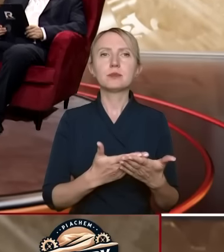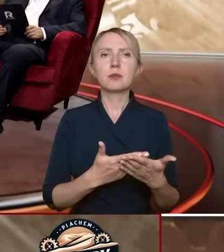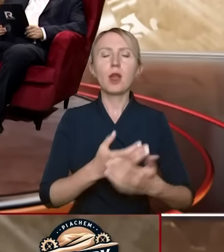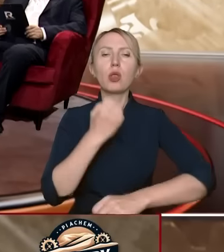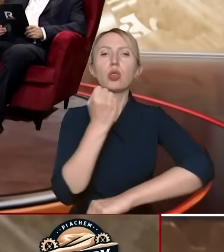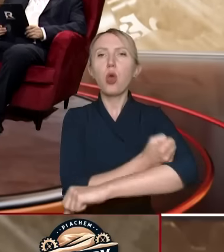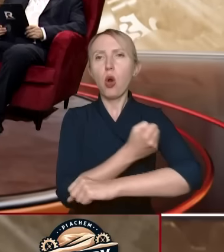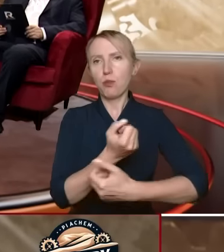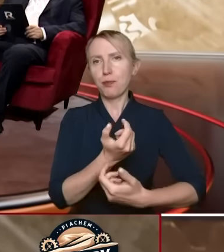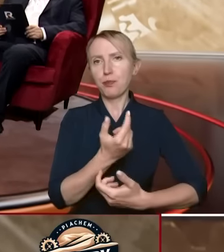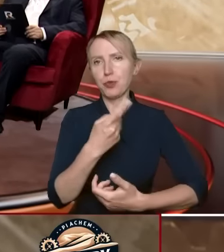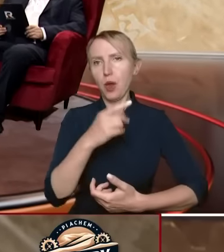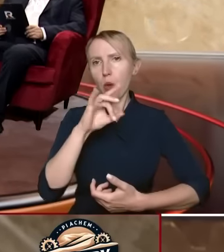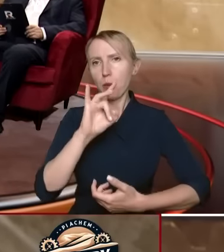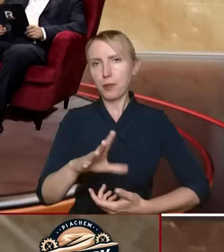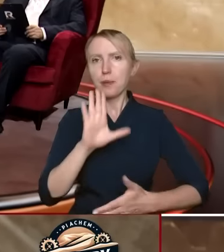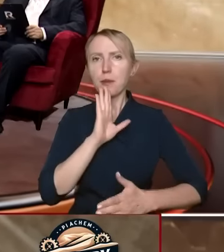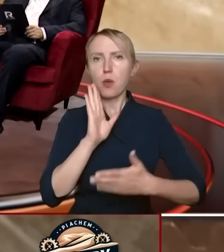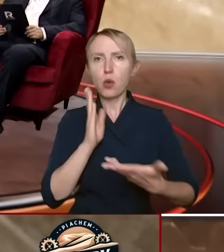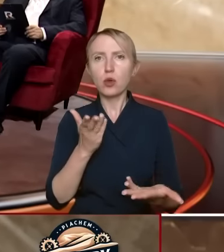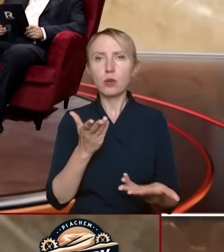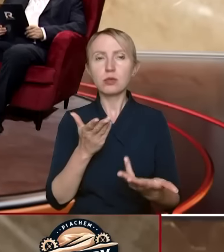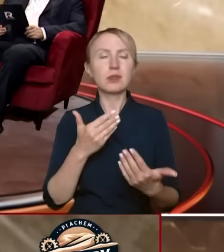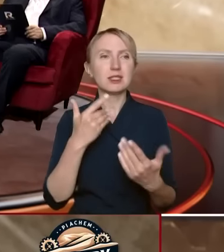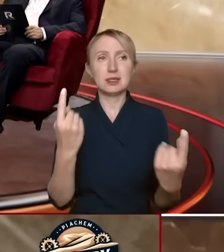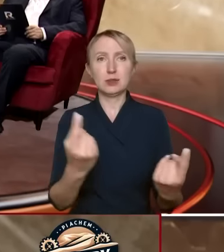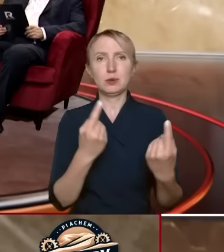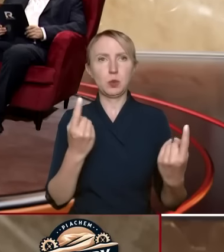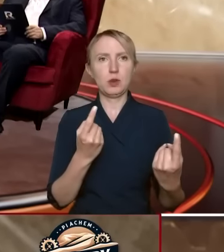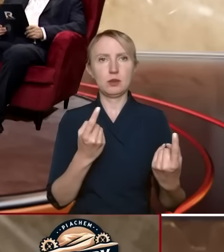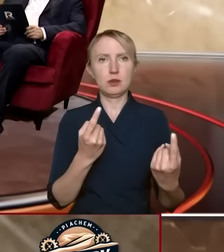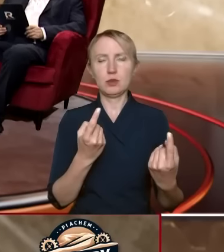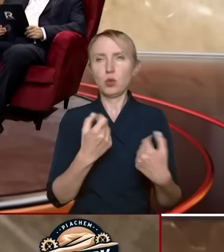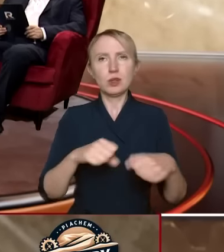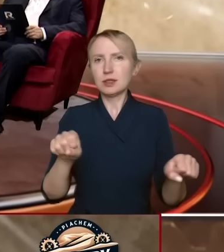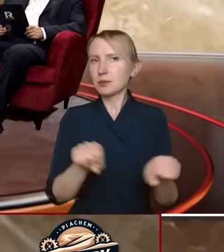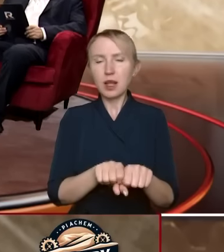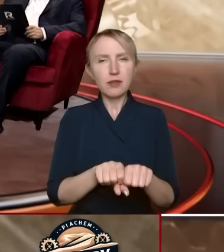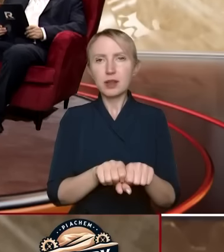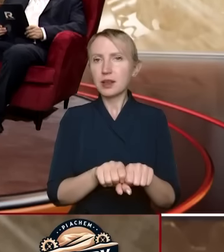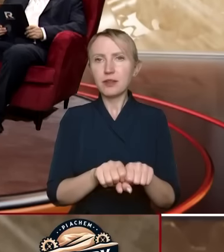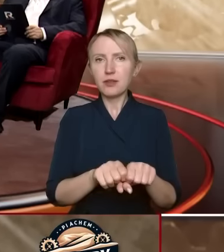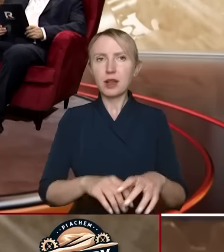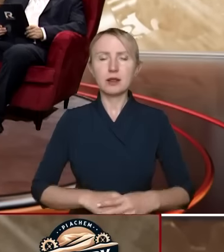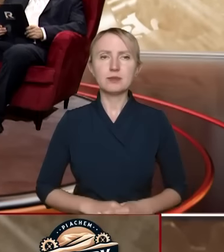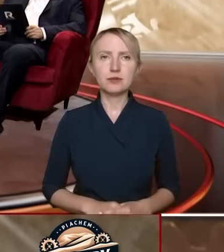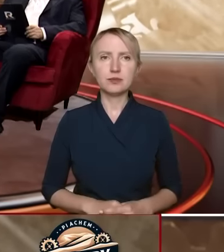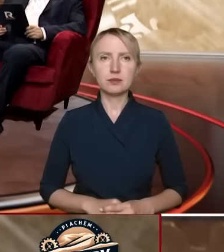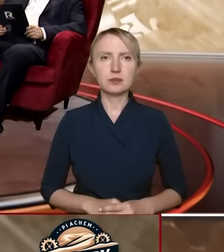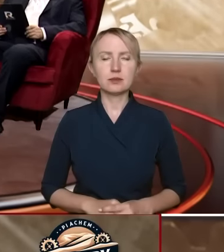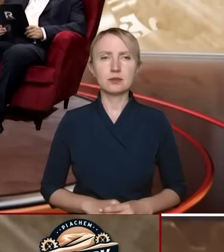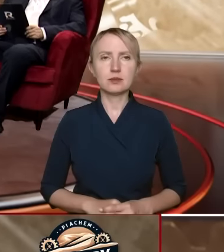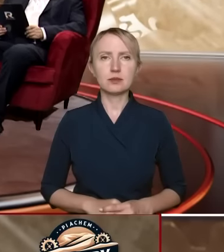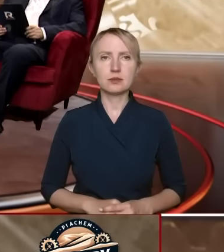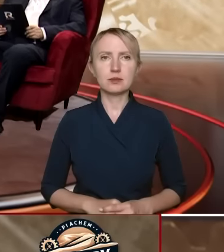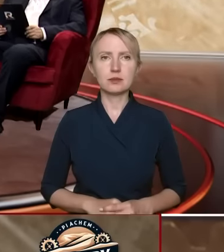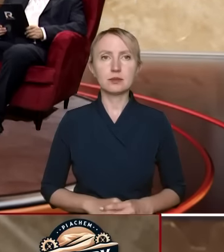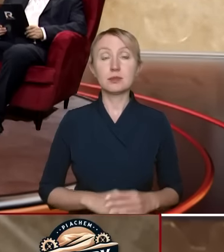No po prostu w tych warunkach to jest po prostu niesprawiedliwa rozgrywka i daleki jest to od